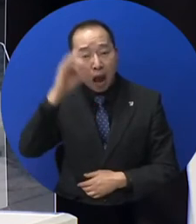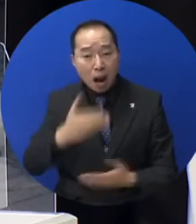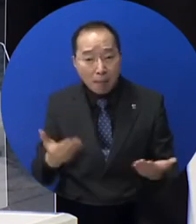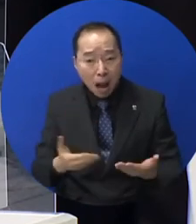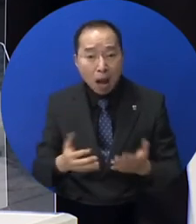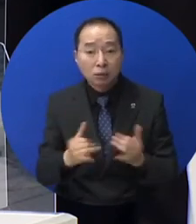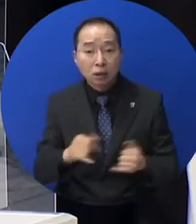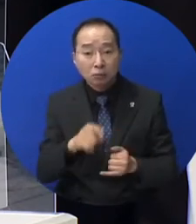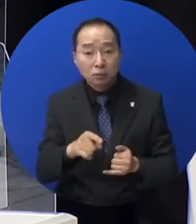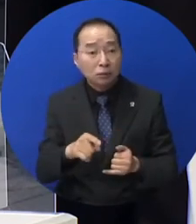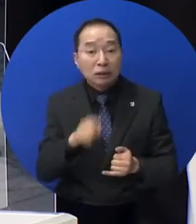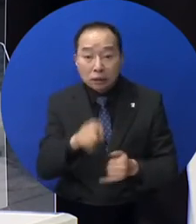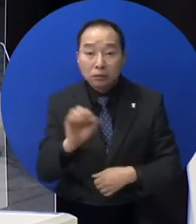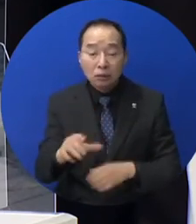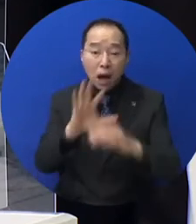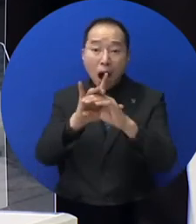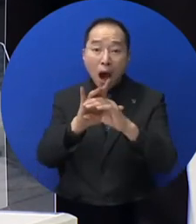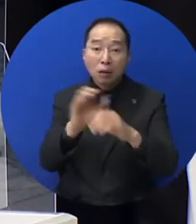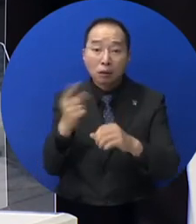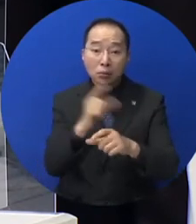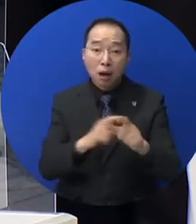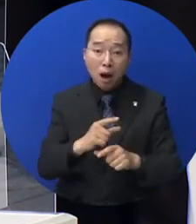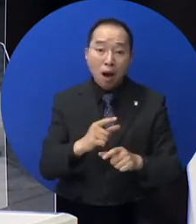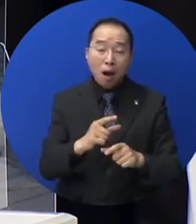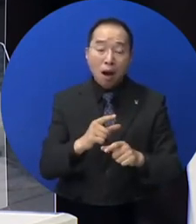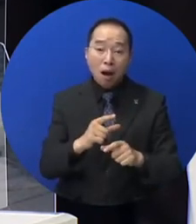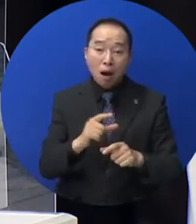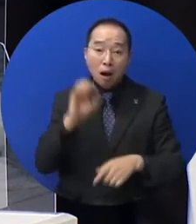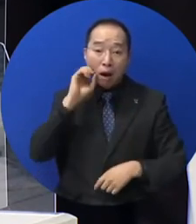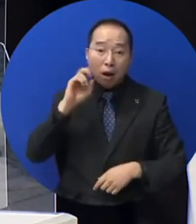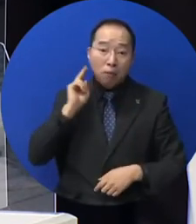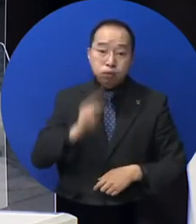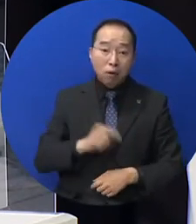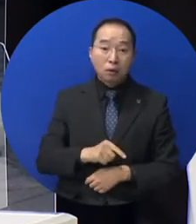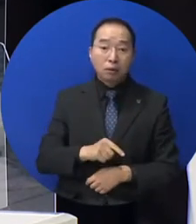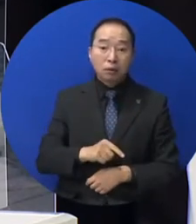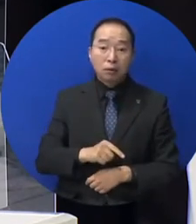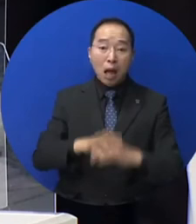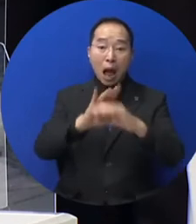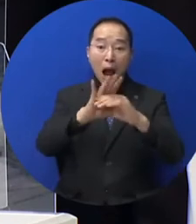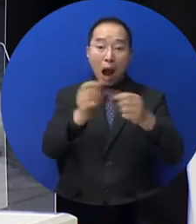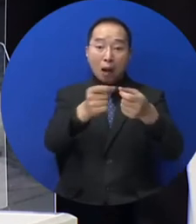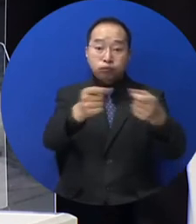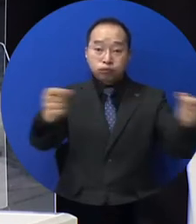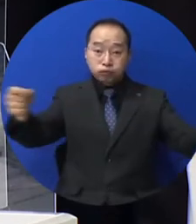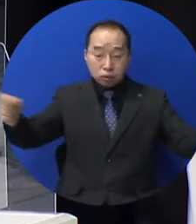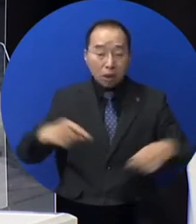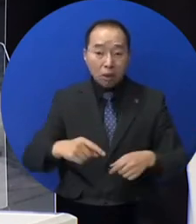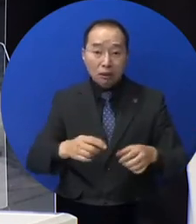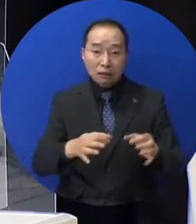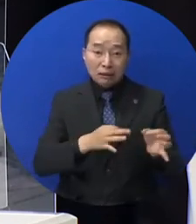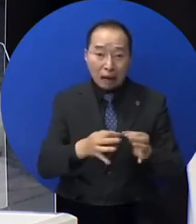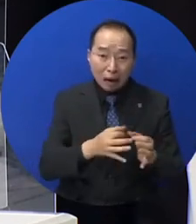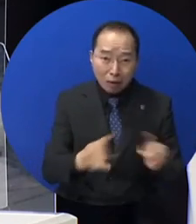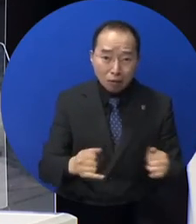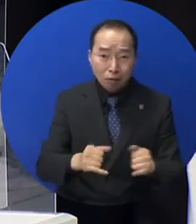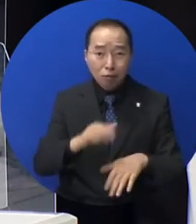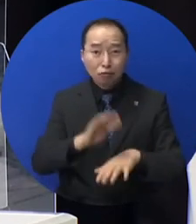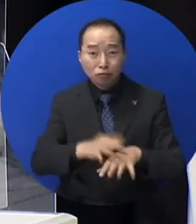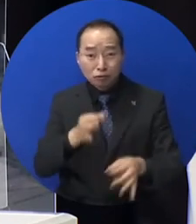큰 재난으로 다가오는 것 같습니다. 코로나19의 장기화로 자영업 소상공인들과